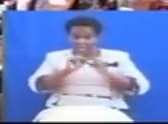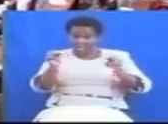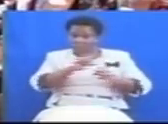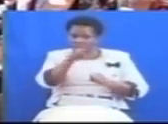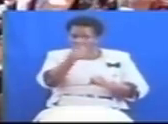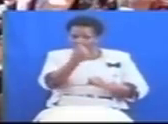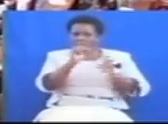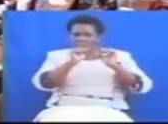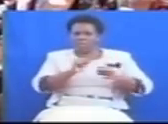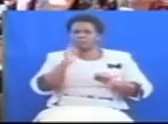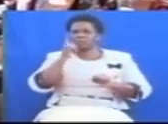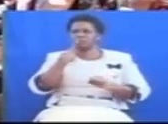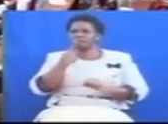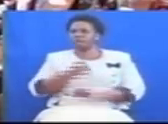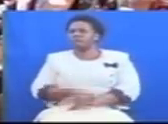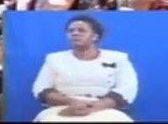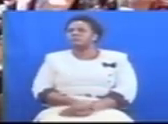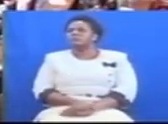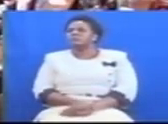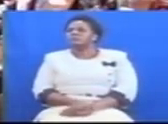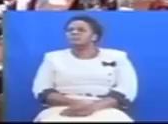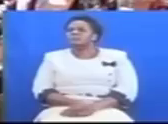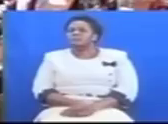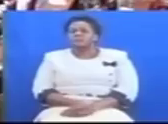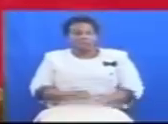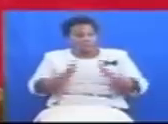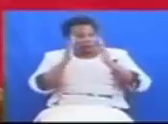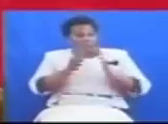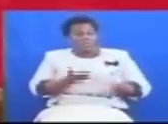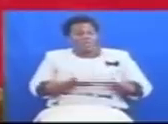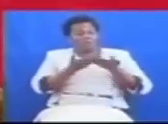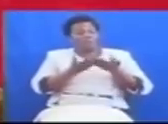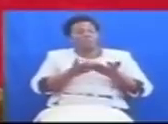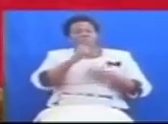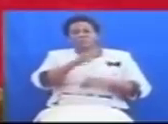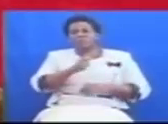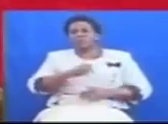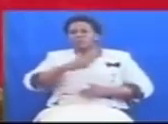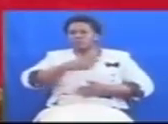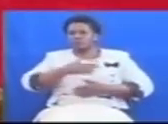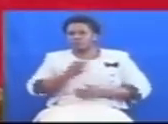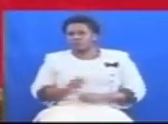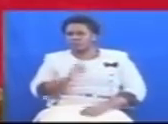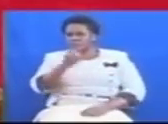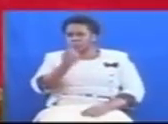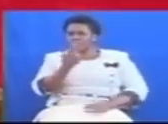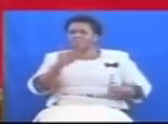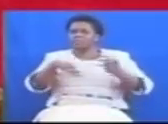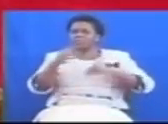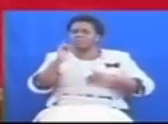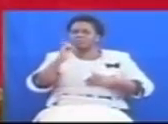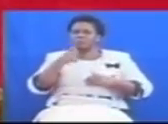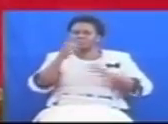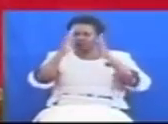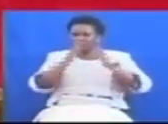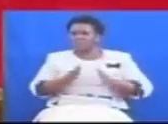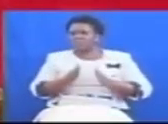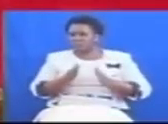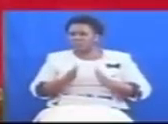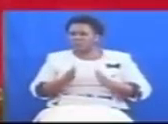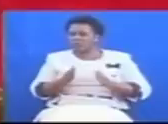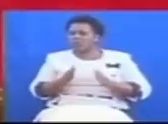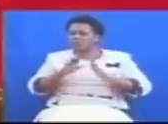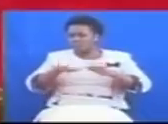Tanzania Bara. Mheshimiwa Naibu Spika, nikushukuru. Nichukue fursa hii kumjibu Mheshimiwa Faharia